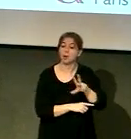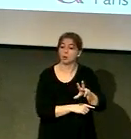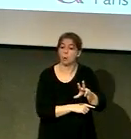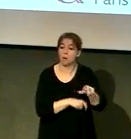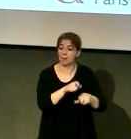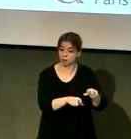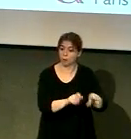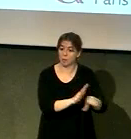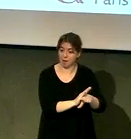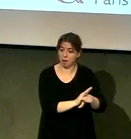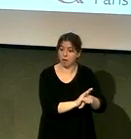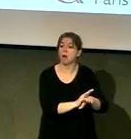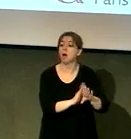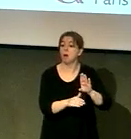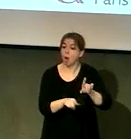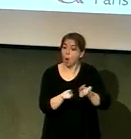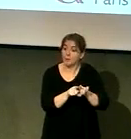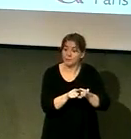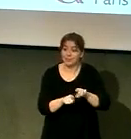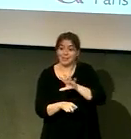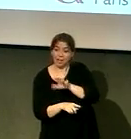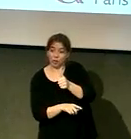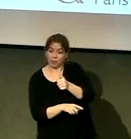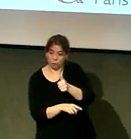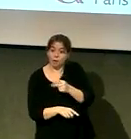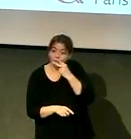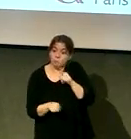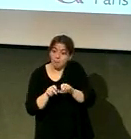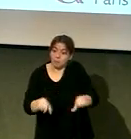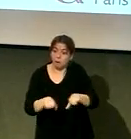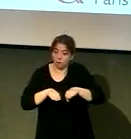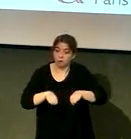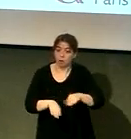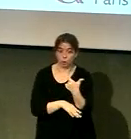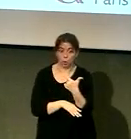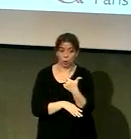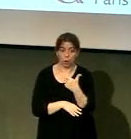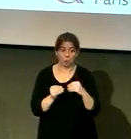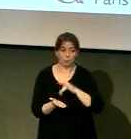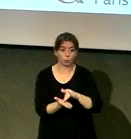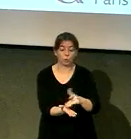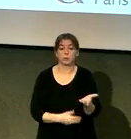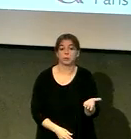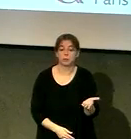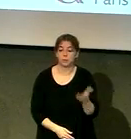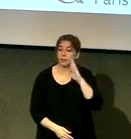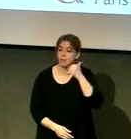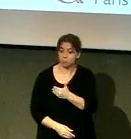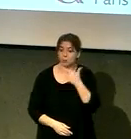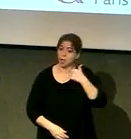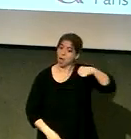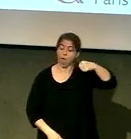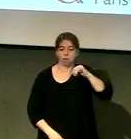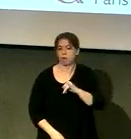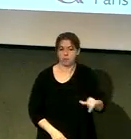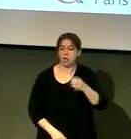51 également étaient fumeuses. Donc c'est pour vous interpeller sur cette question de combinaison des produits. Parce que